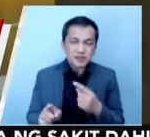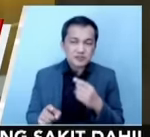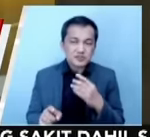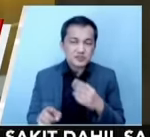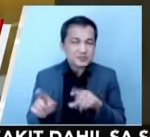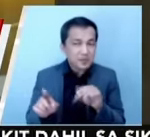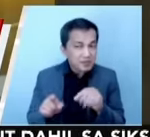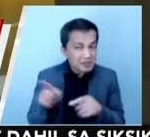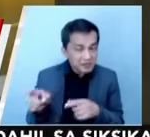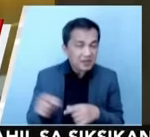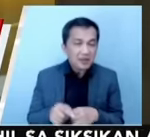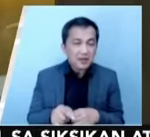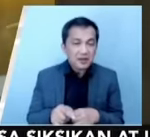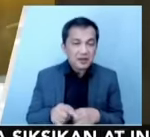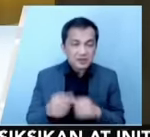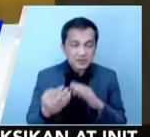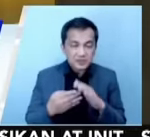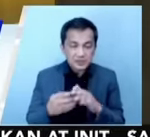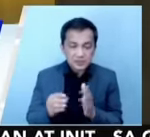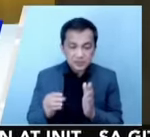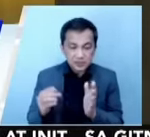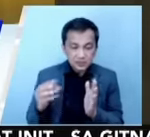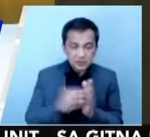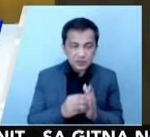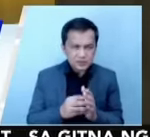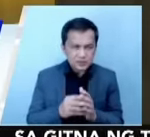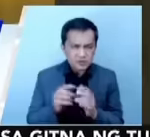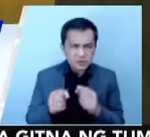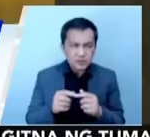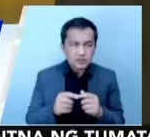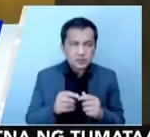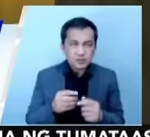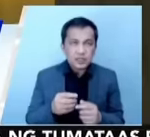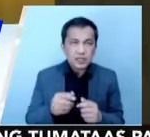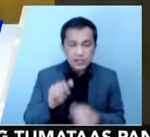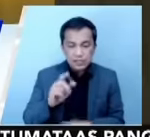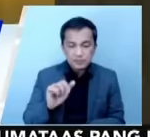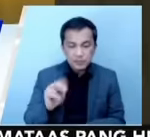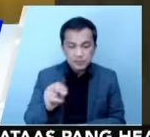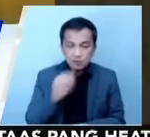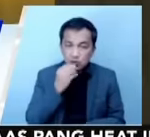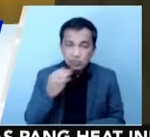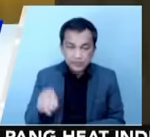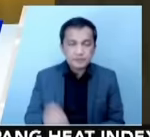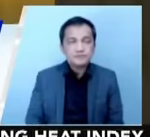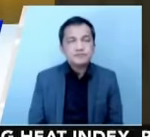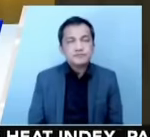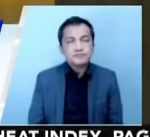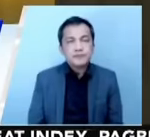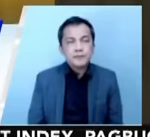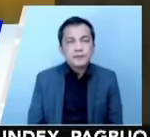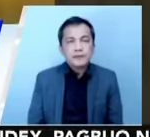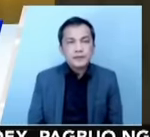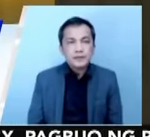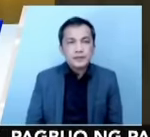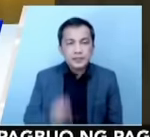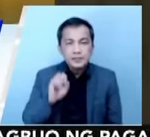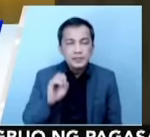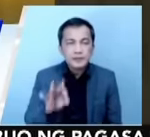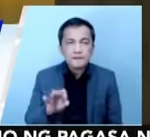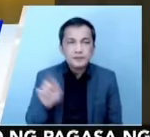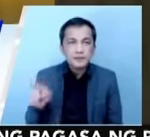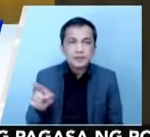Basically, ang nakalagay dito sa aking Department of Municipal Order, kung hindi naman sila mawawala ng kanilang